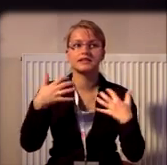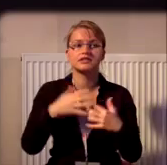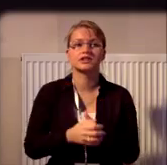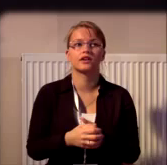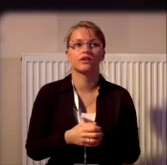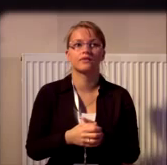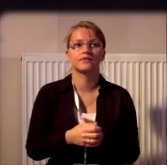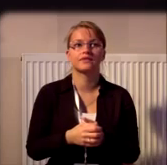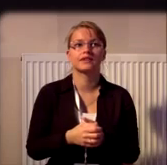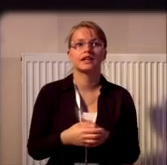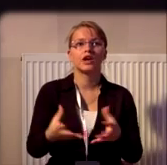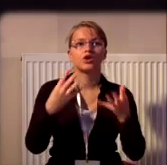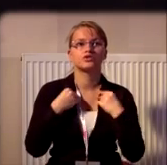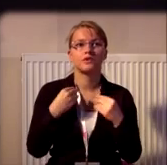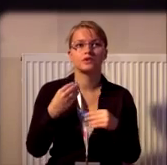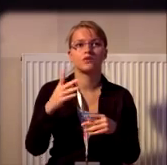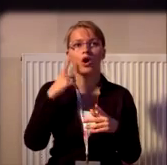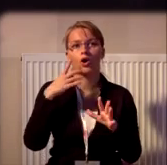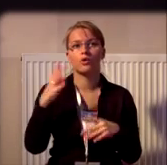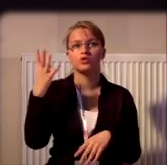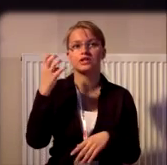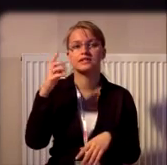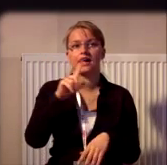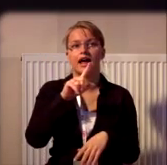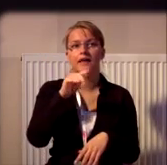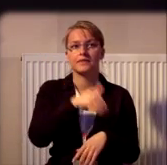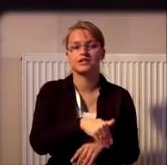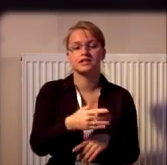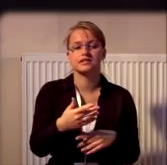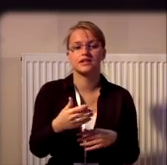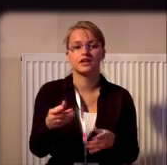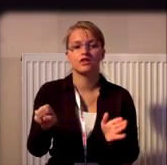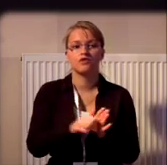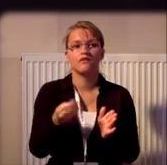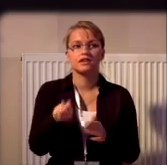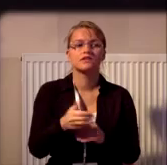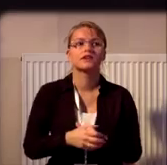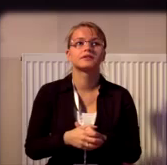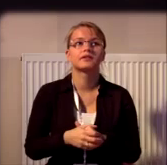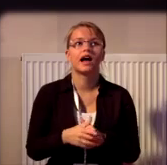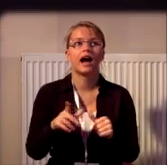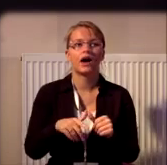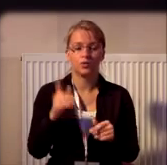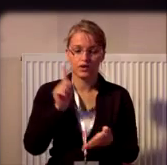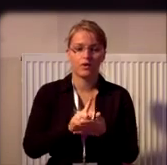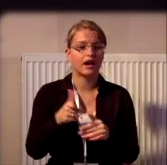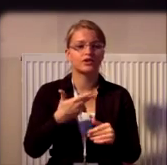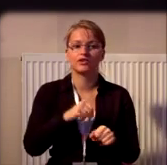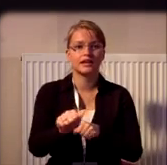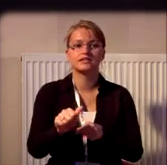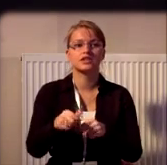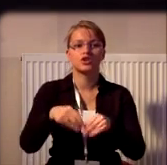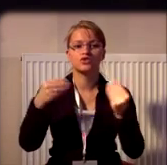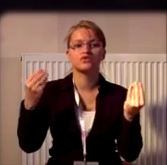uzyskaliśmy ponad 400 tysięcy dofinansowania. Udało się, ale to nie jest rozwiązanie systemowe.